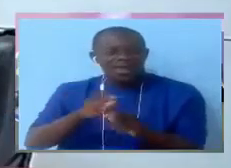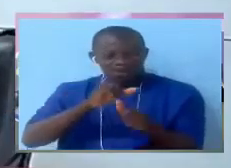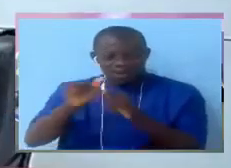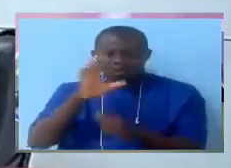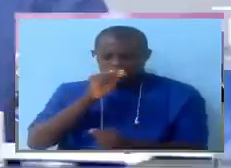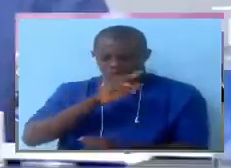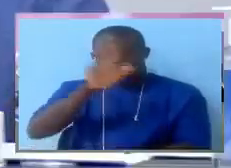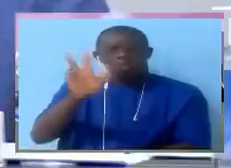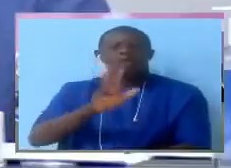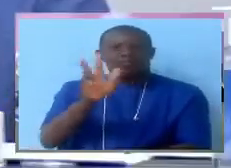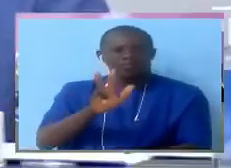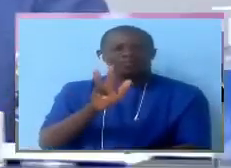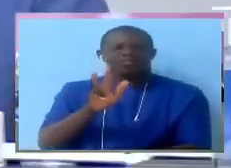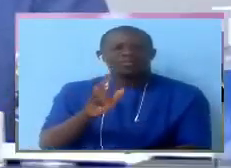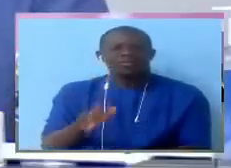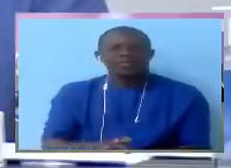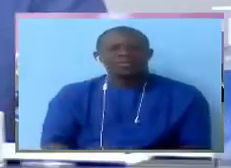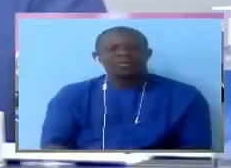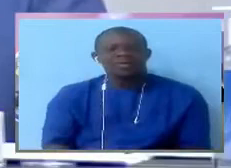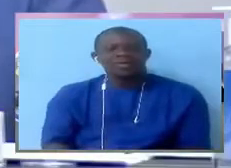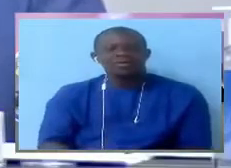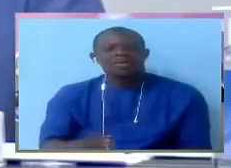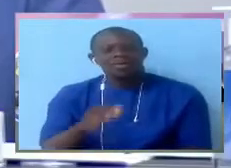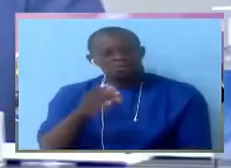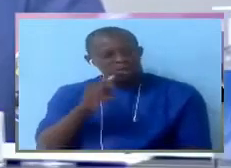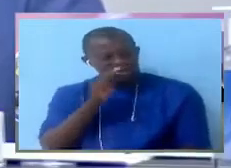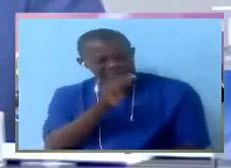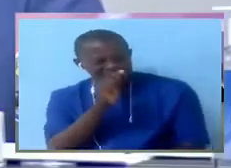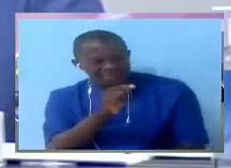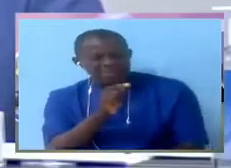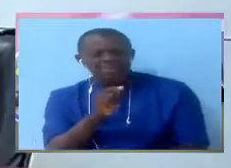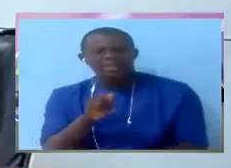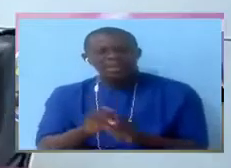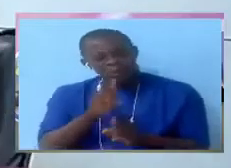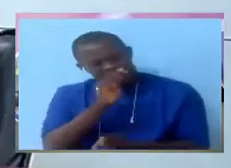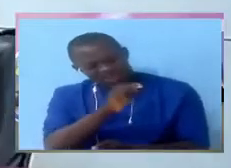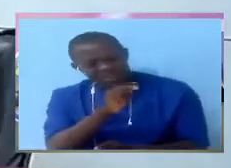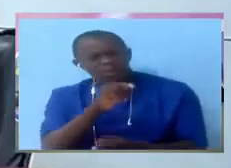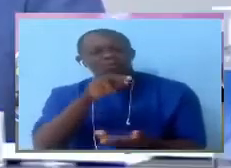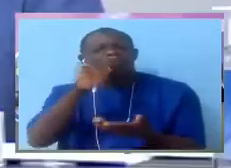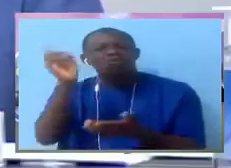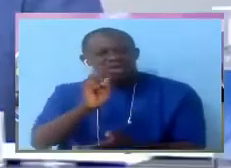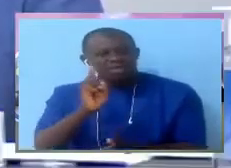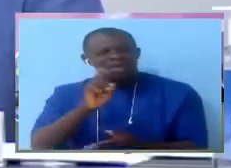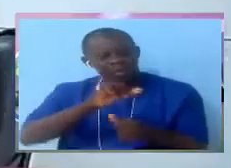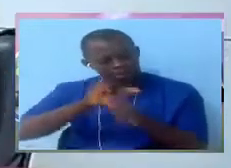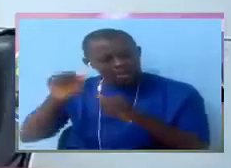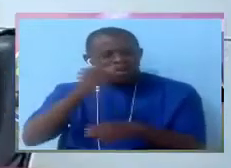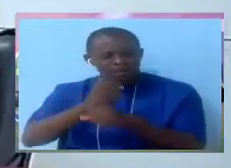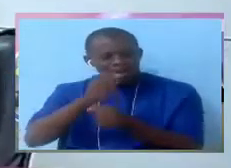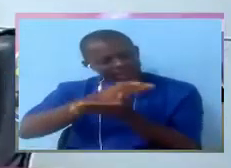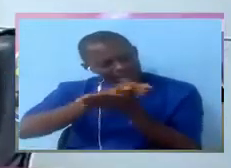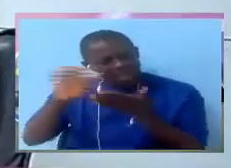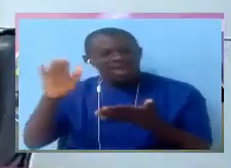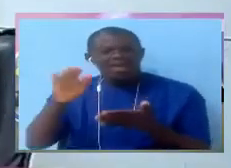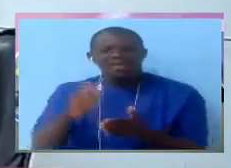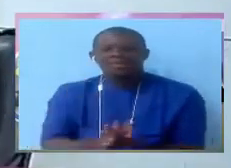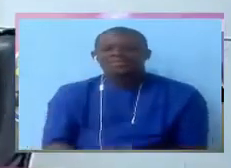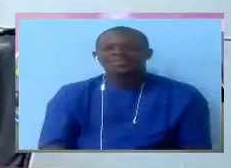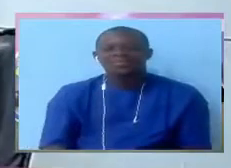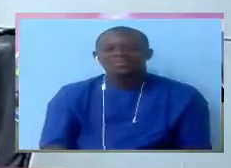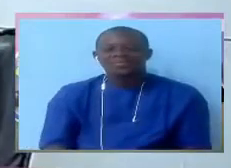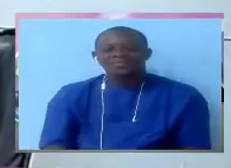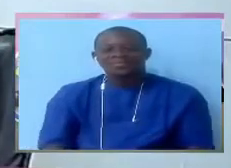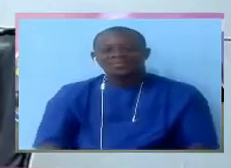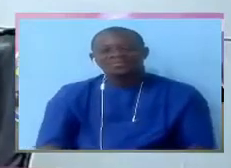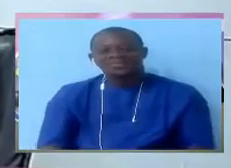ñun suñ dugasse gaay xam nañ ne moy lolu nonu moy lan moy nit ñi amna kuñ jëlé o amna kuñ isi o